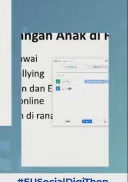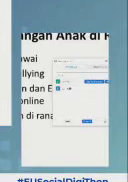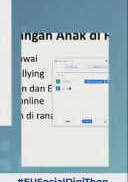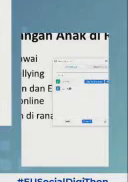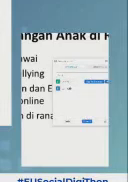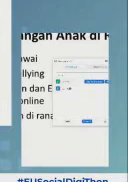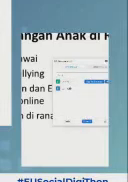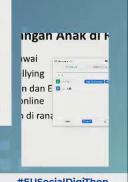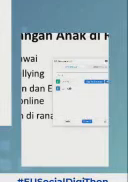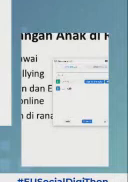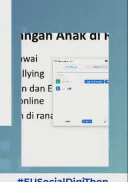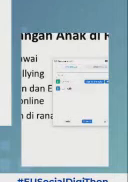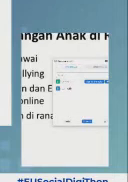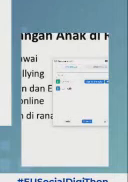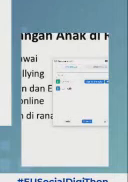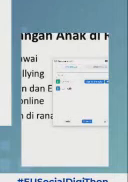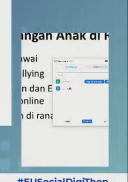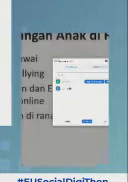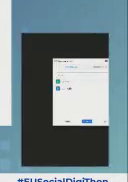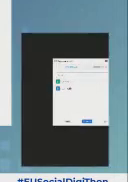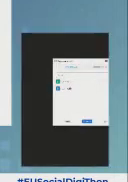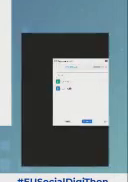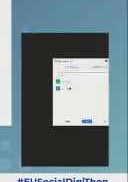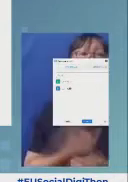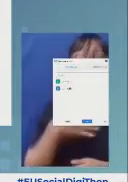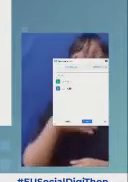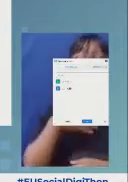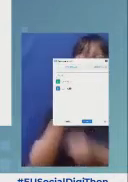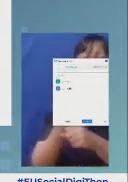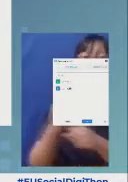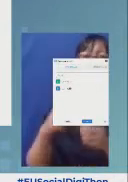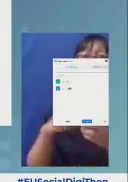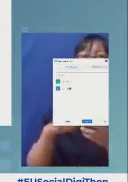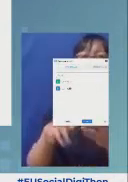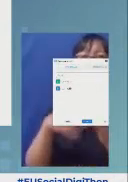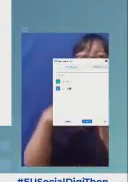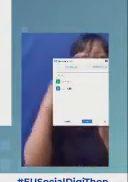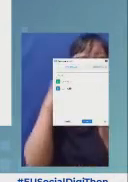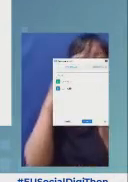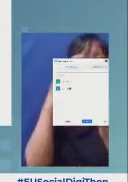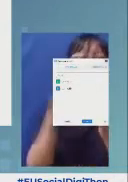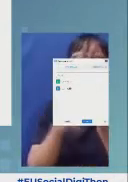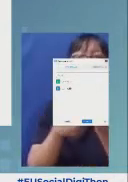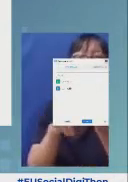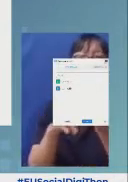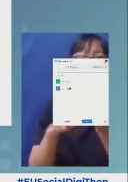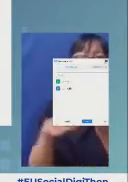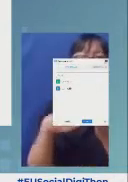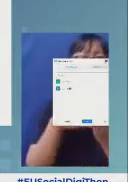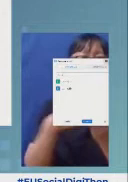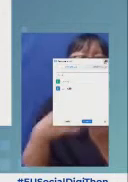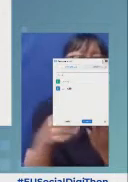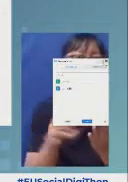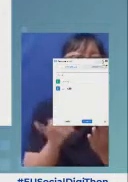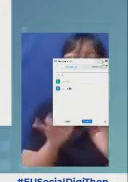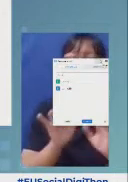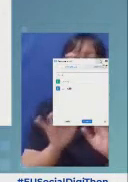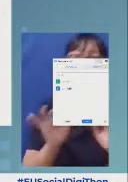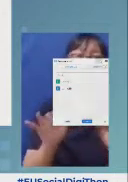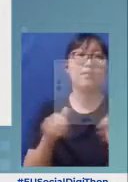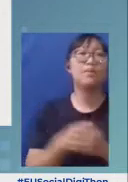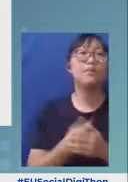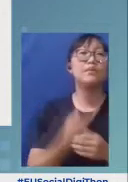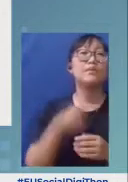seru banget, lagi banyak banget. Aduh, luar biasa. Nah, terus ada lagi kekerasan dan eksploitasi seksual